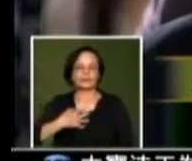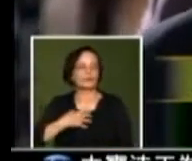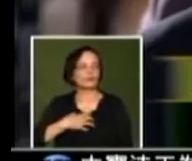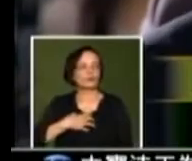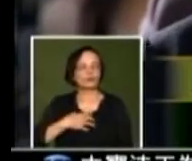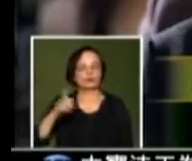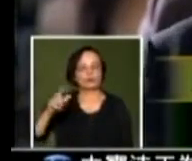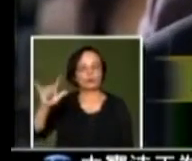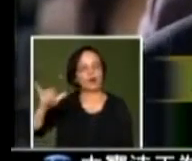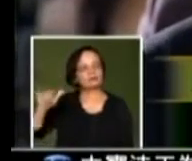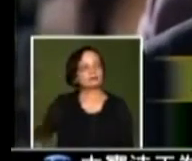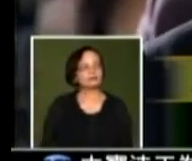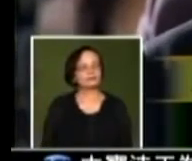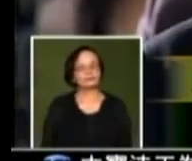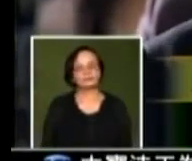授。